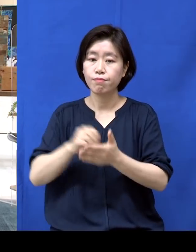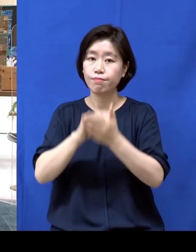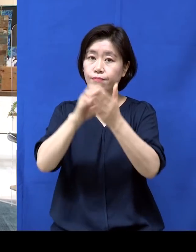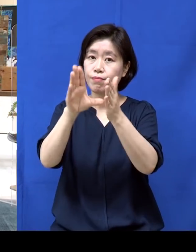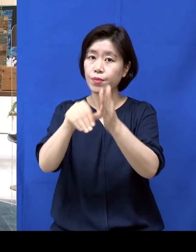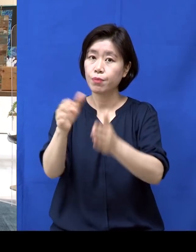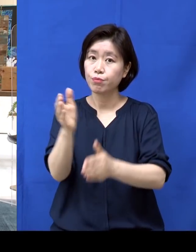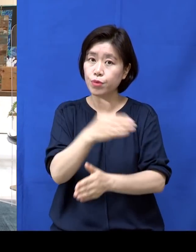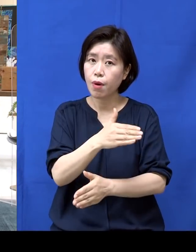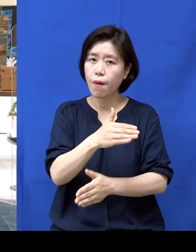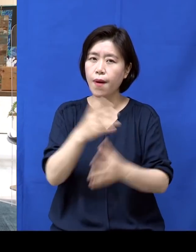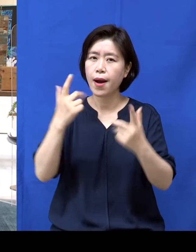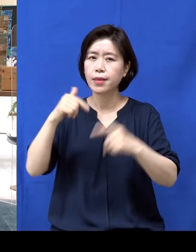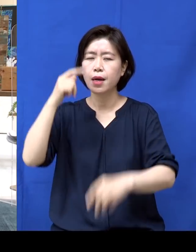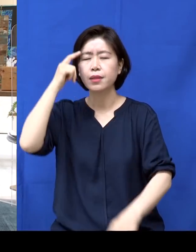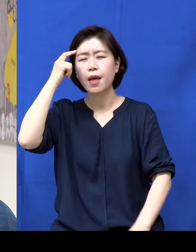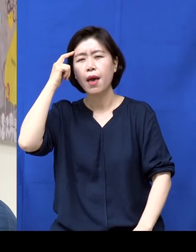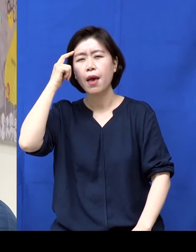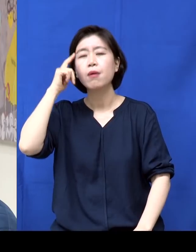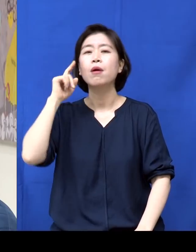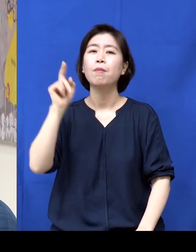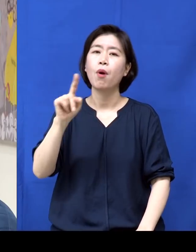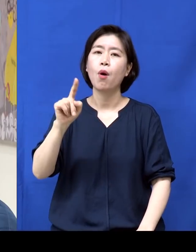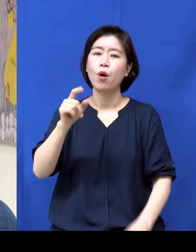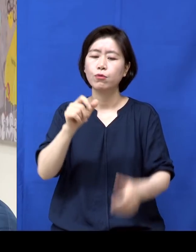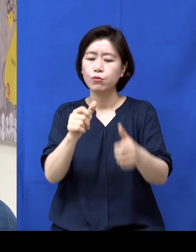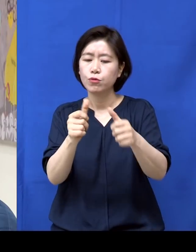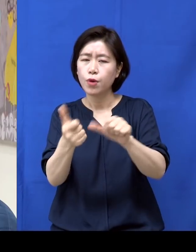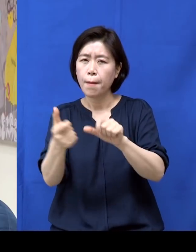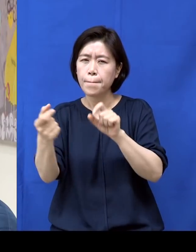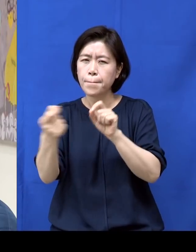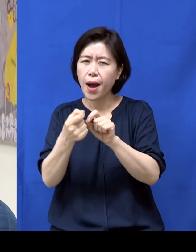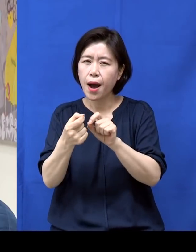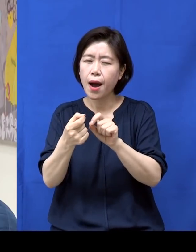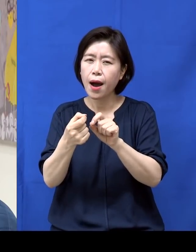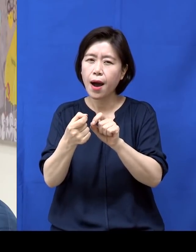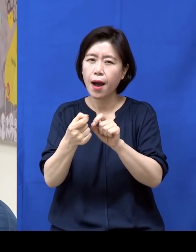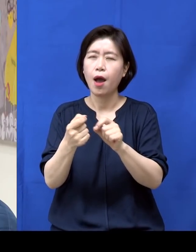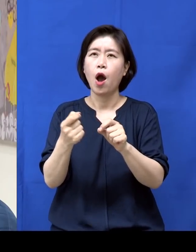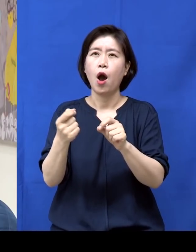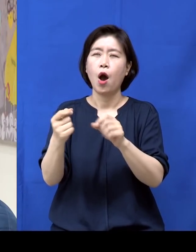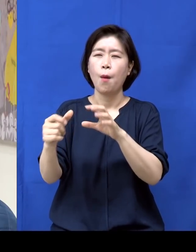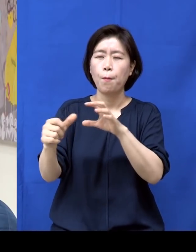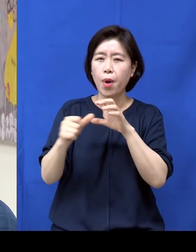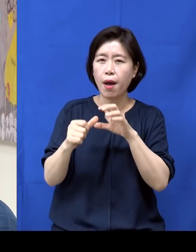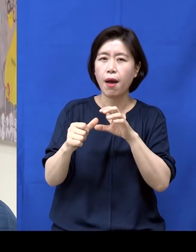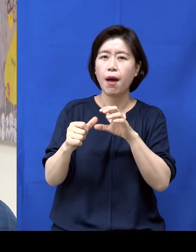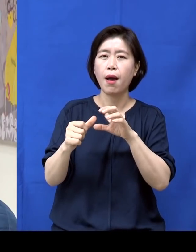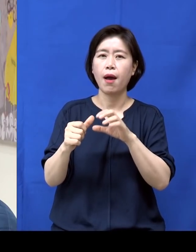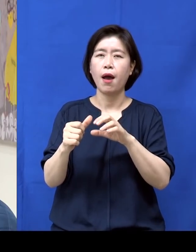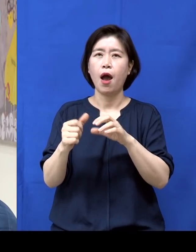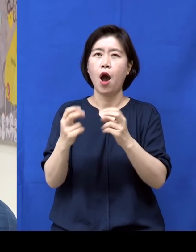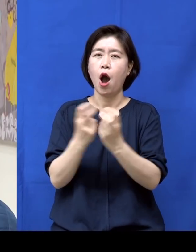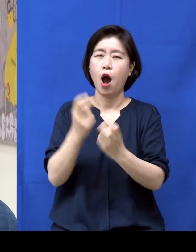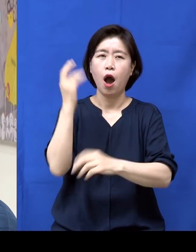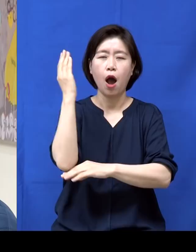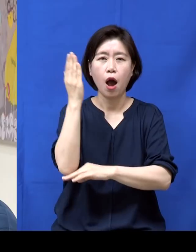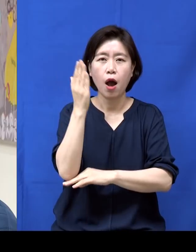하면 죽음을 가까이에서 다루고 연구하고 목회적으로 활용할 수 있을까, 다룰 수 있을까